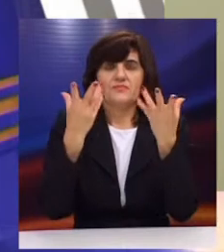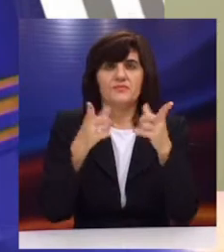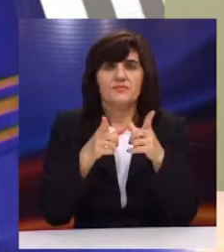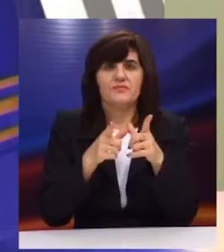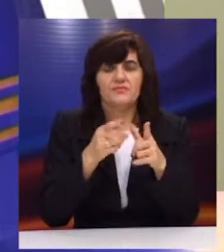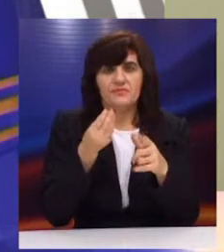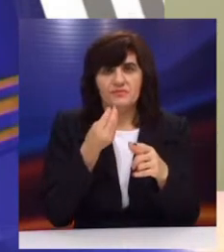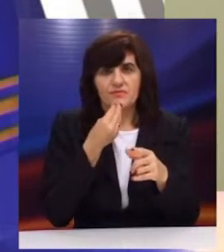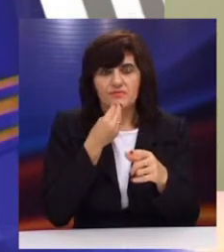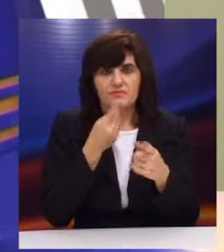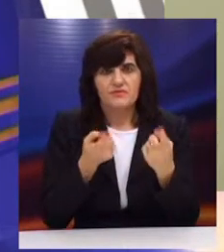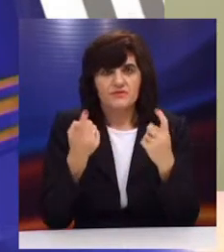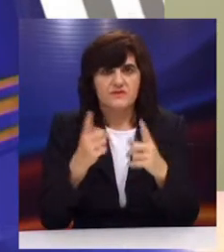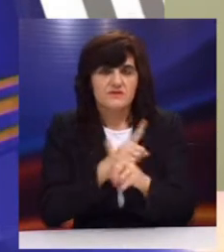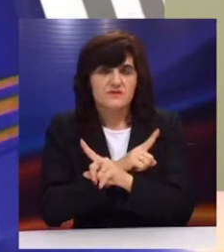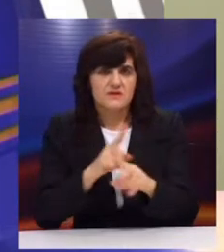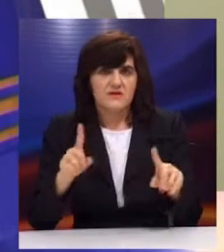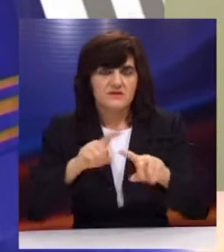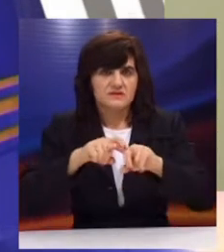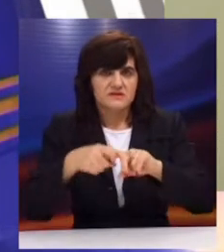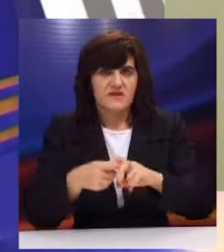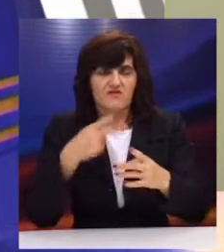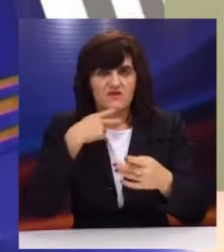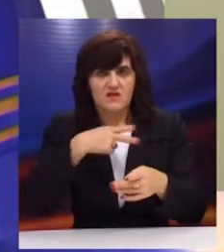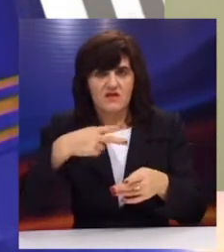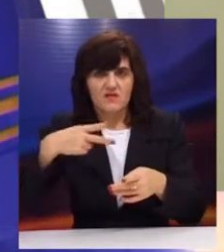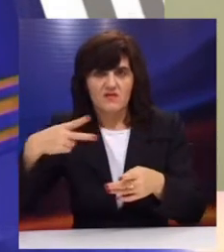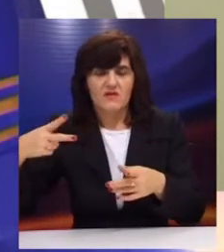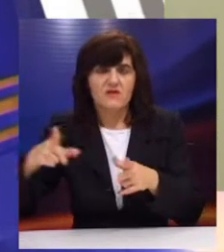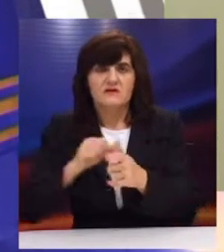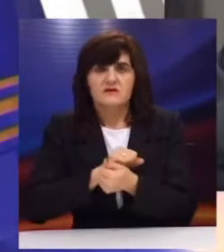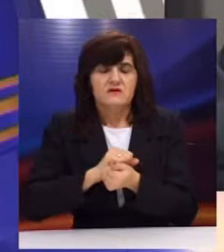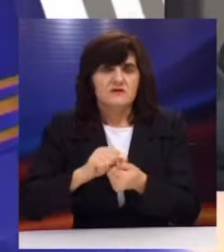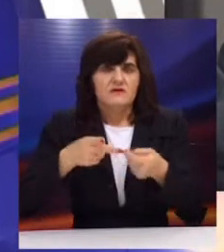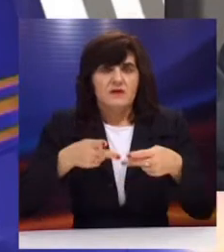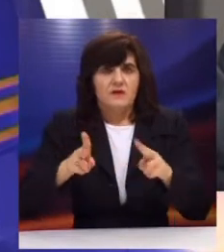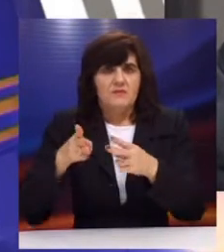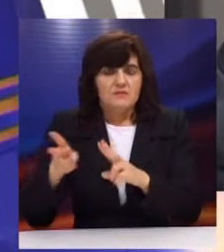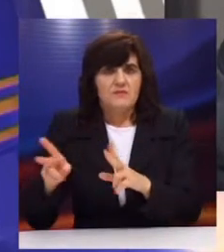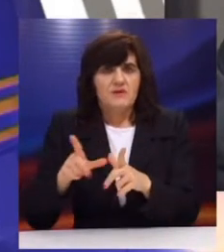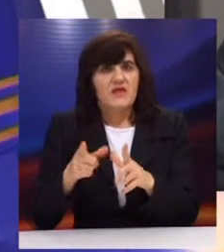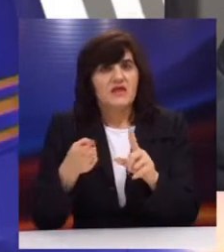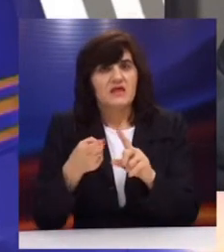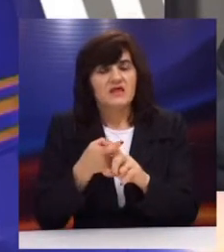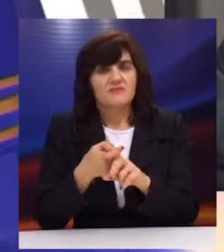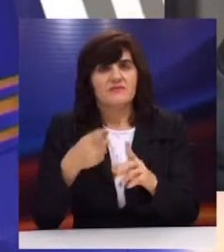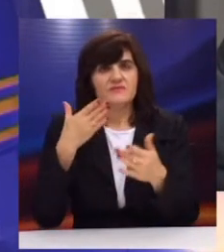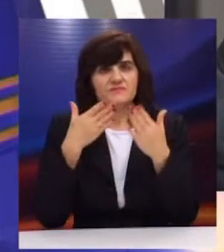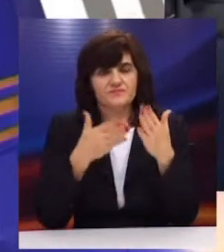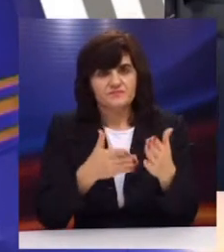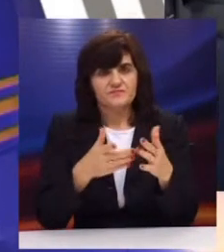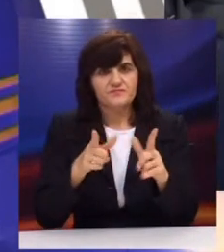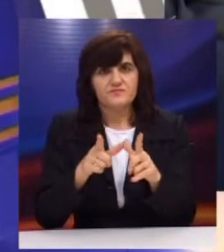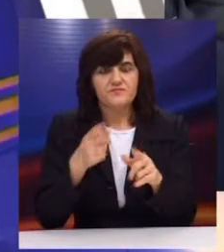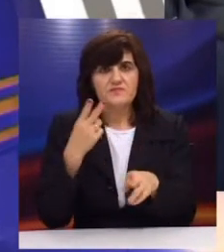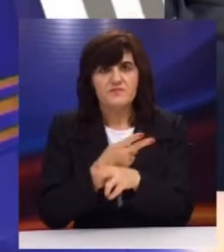organske poljoprivrede i integralno kontrolisane konvencionalne poljoprivredne proizvodnje. Državni sekretar u Ministarstvu poljoprivrede i